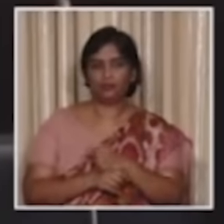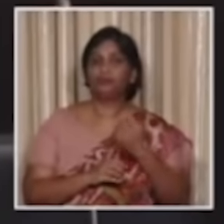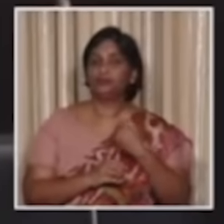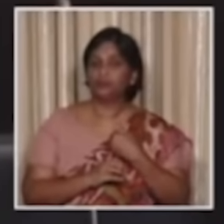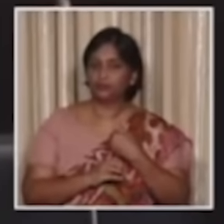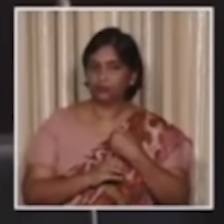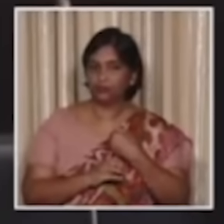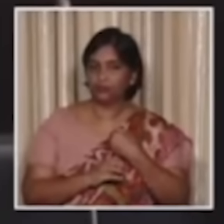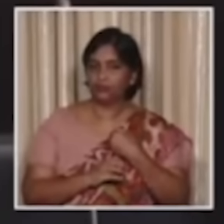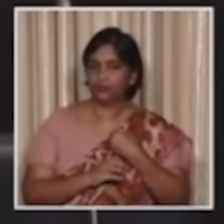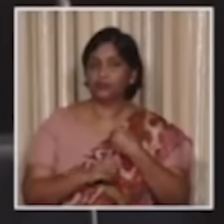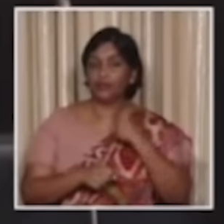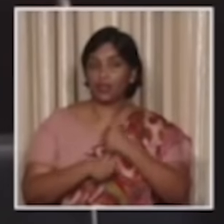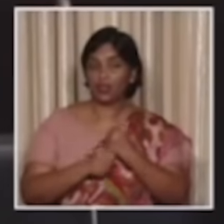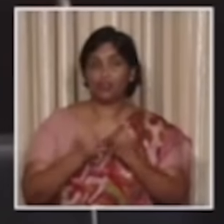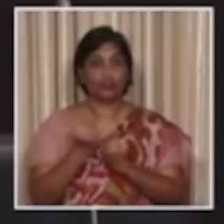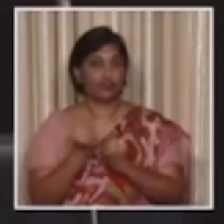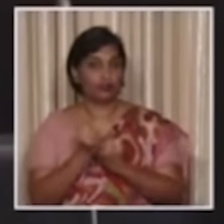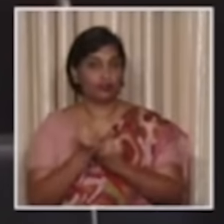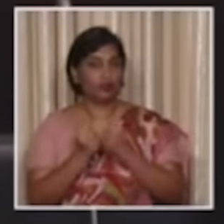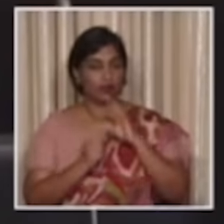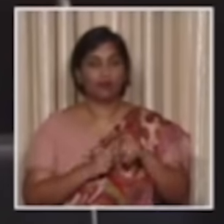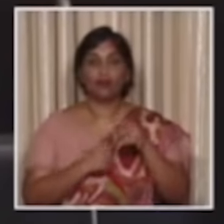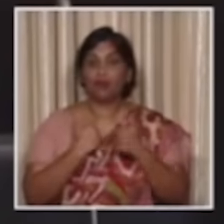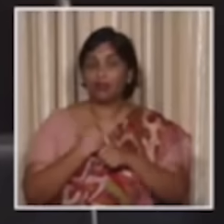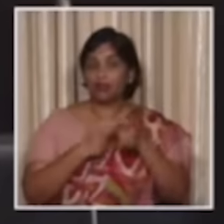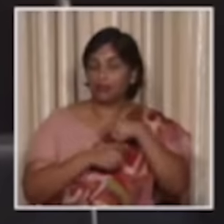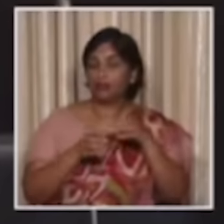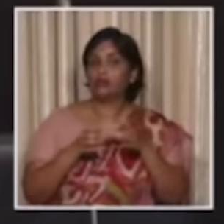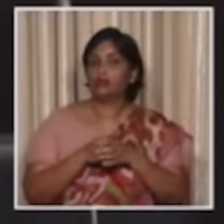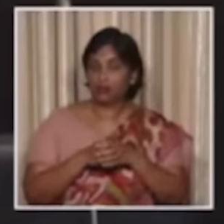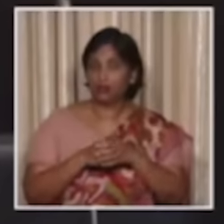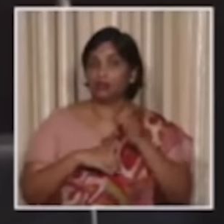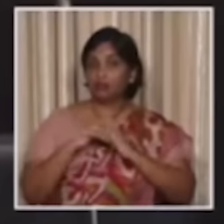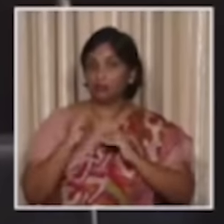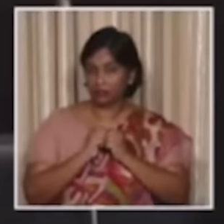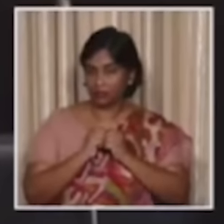අපේ රාජ්‍ය අනුබල ඇතිව හදාගත්ත මේ කණ්ඩායම කරපු